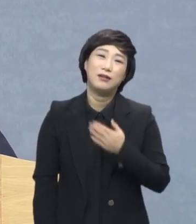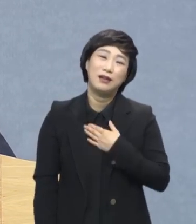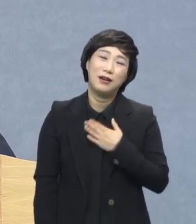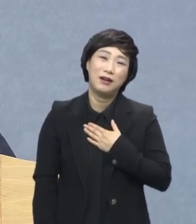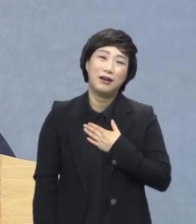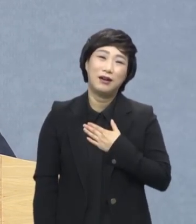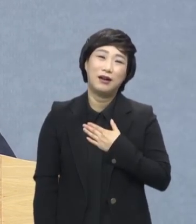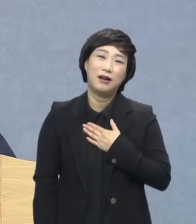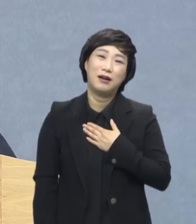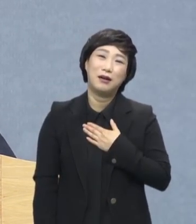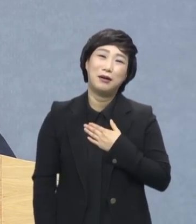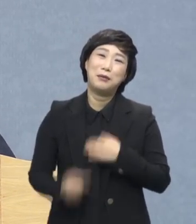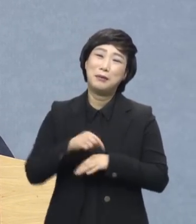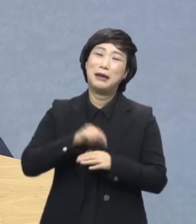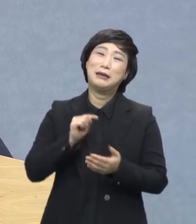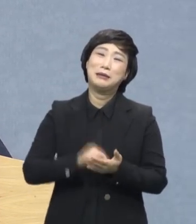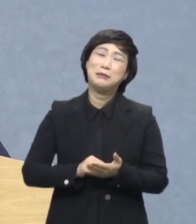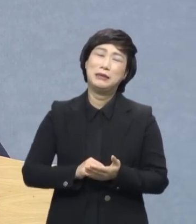아주